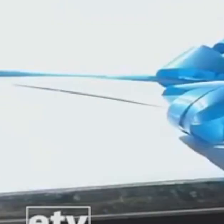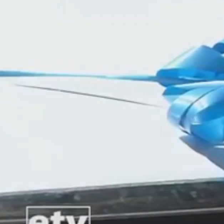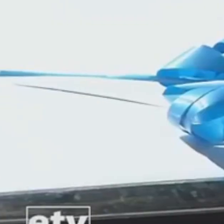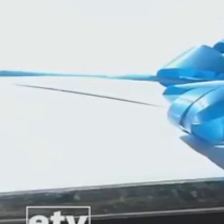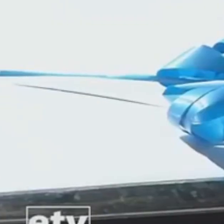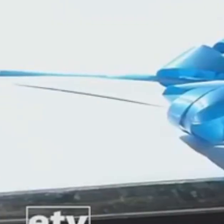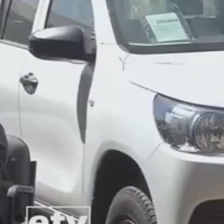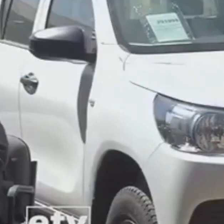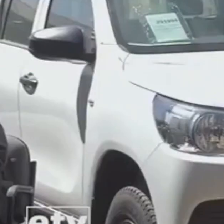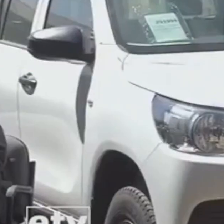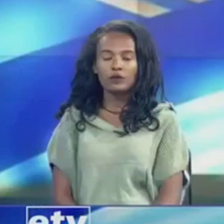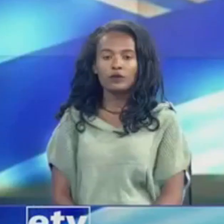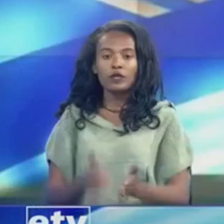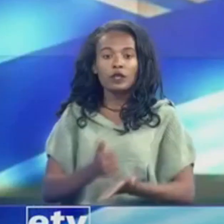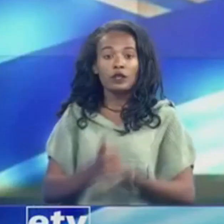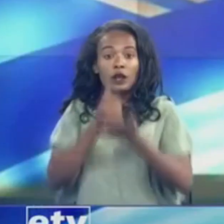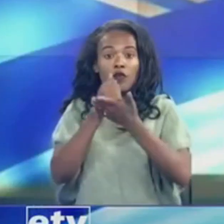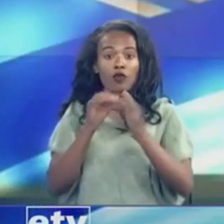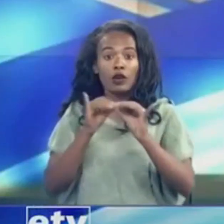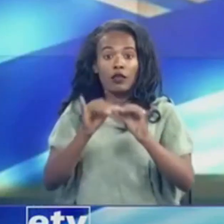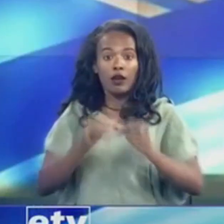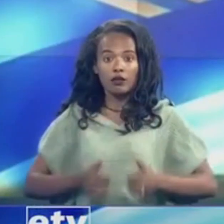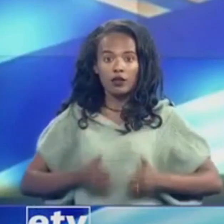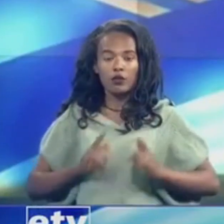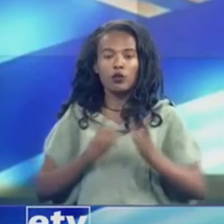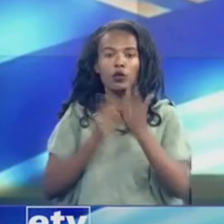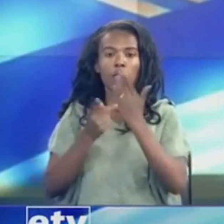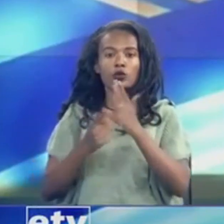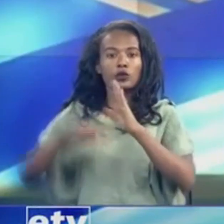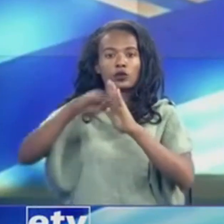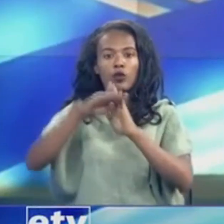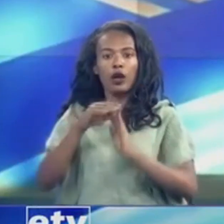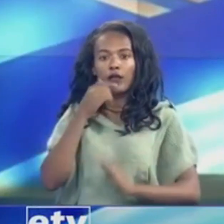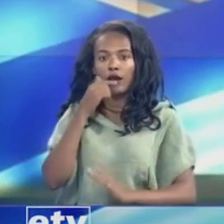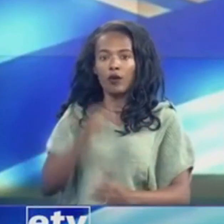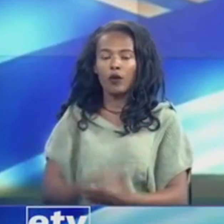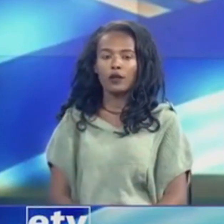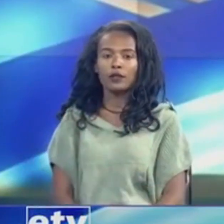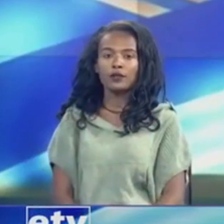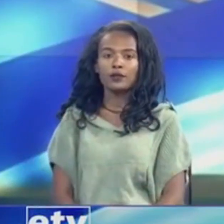ድጋፉ ቀጣይነት እንደሚኖረው የፕሮጀክቱ ተወካይ ተናግረዋል።